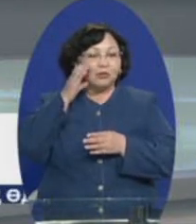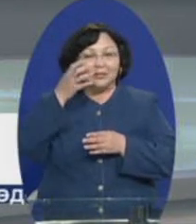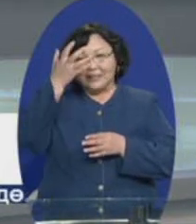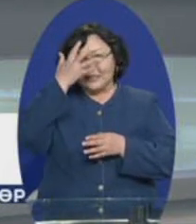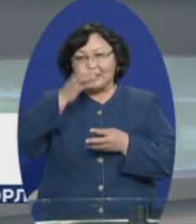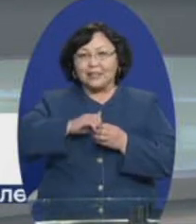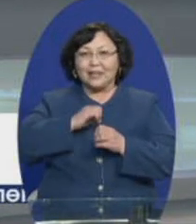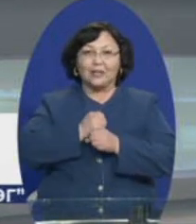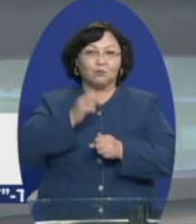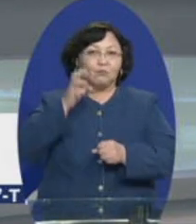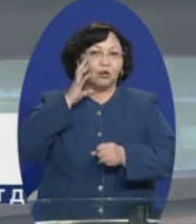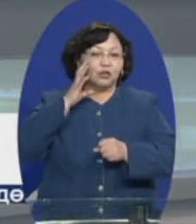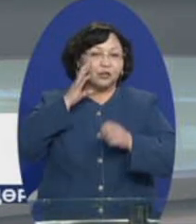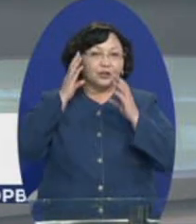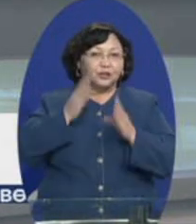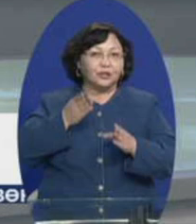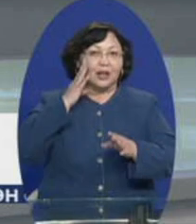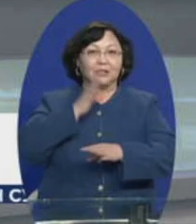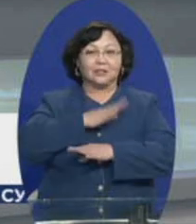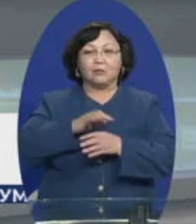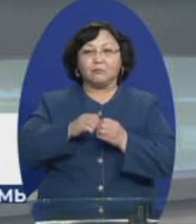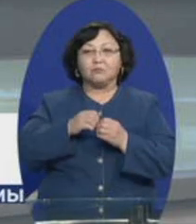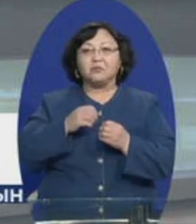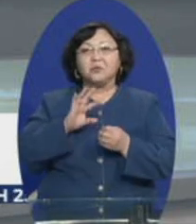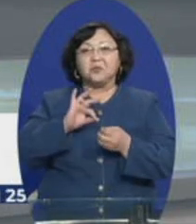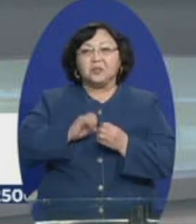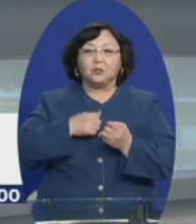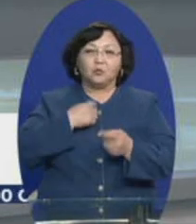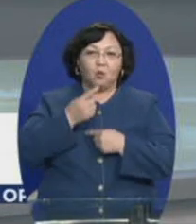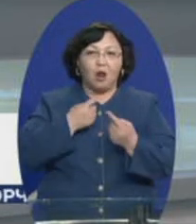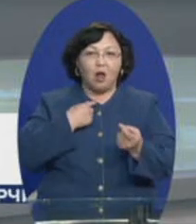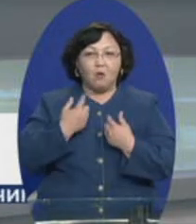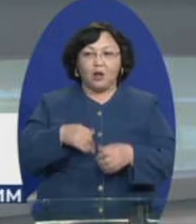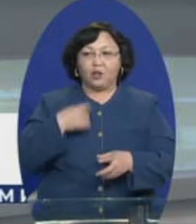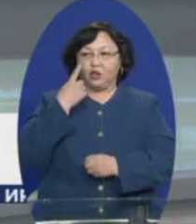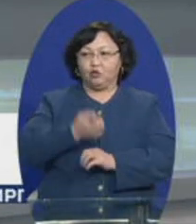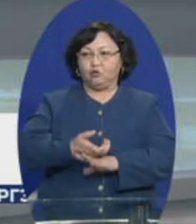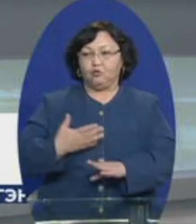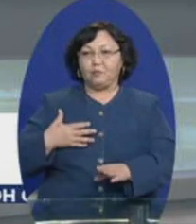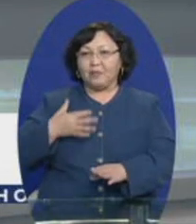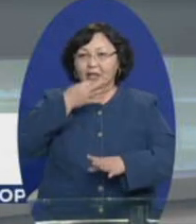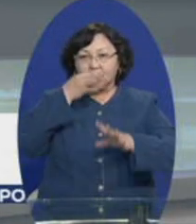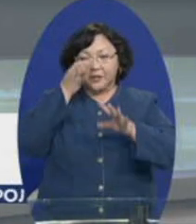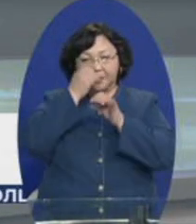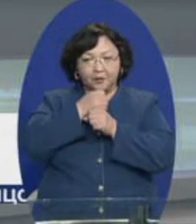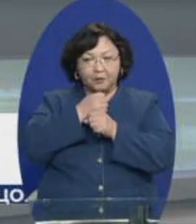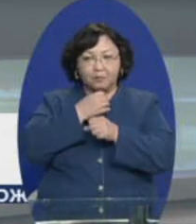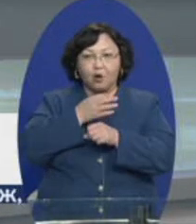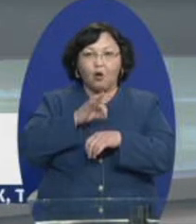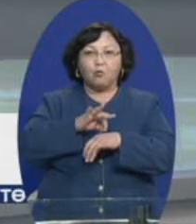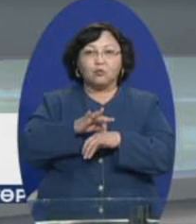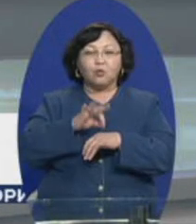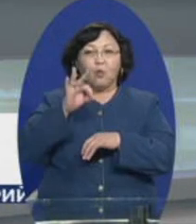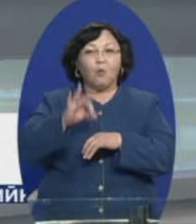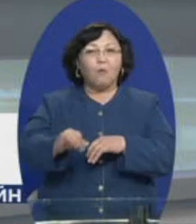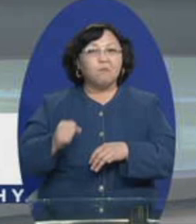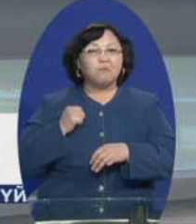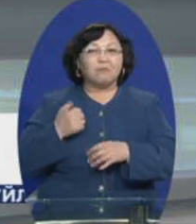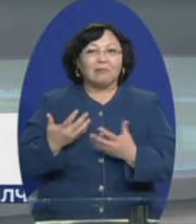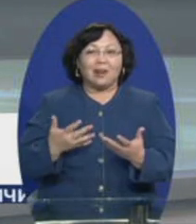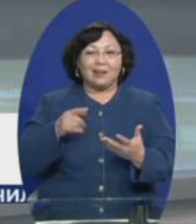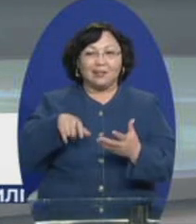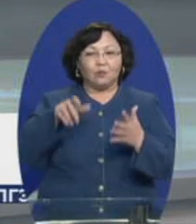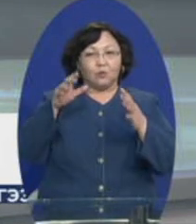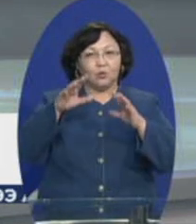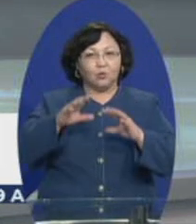баримталж байгаа бодлого шийдлийн талаар ярилцлаа. За өнгөрсөн жилээс эхлүүлсэн эрт илрүүлгээр зөвхөн илэрсэн өвчлөлийг бууруулахад эрүүл мэндийн